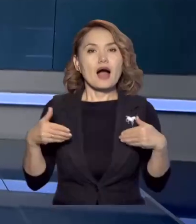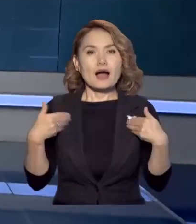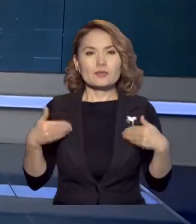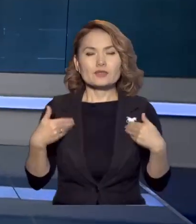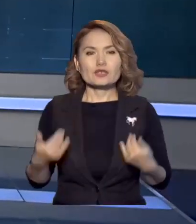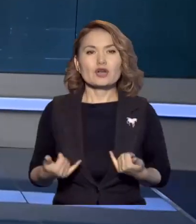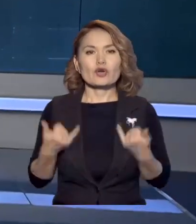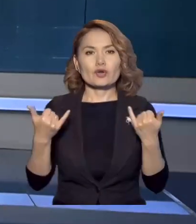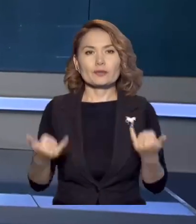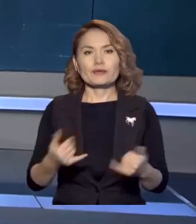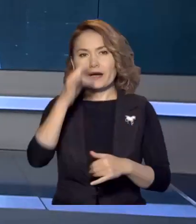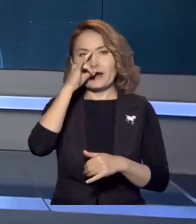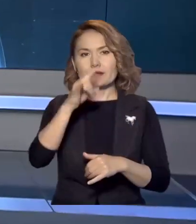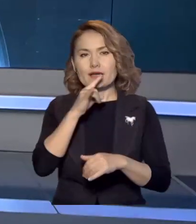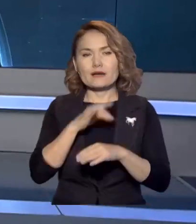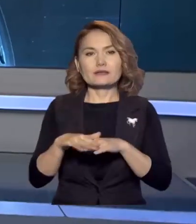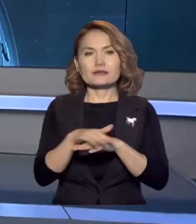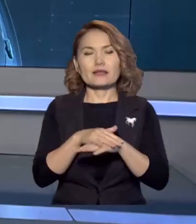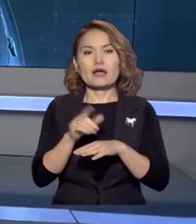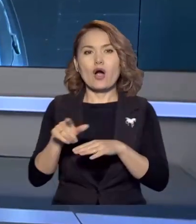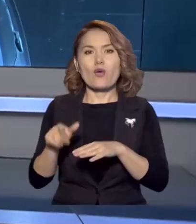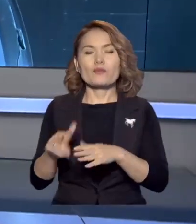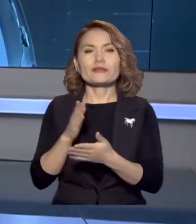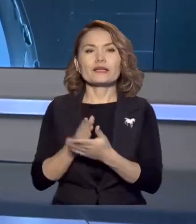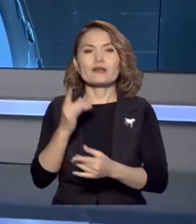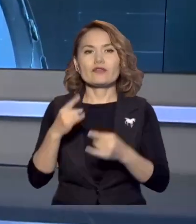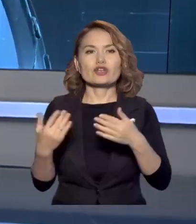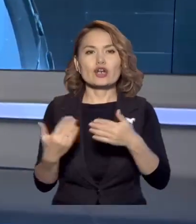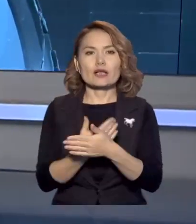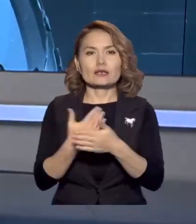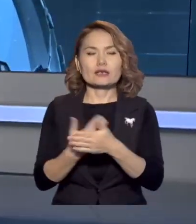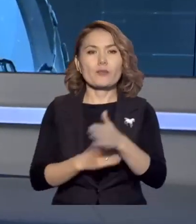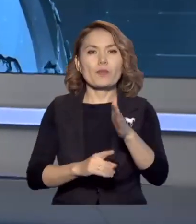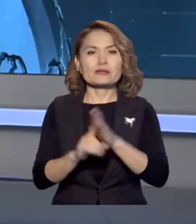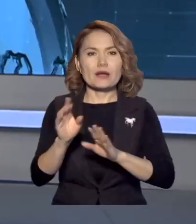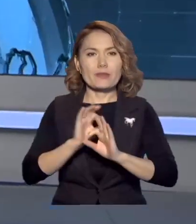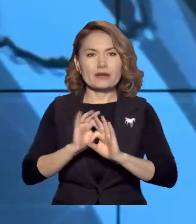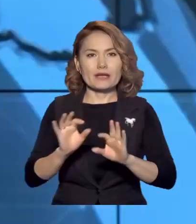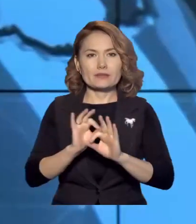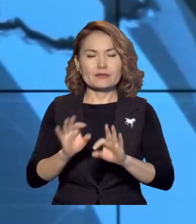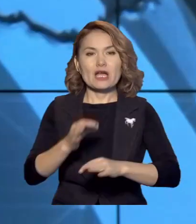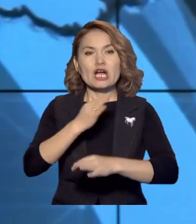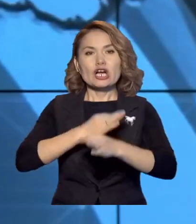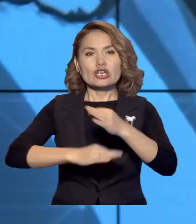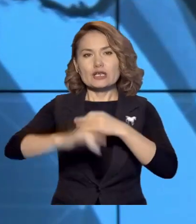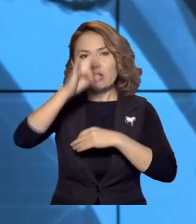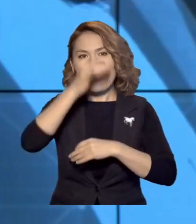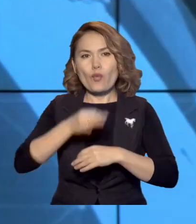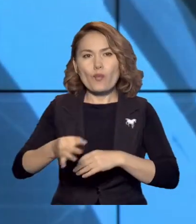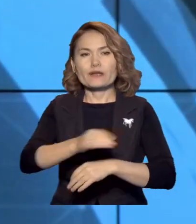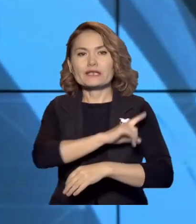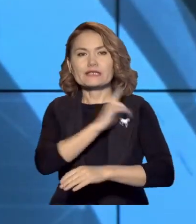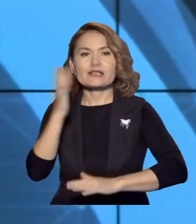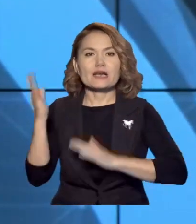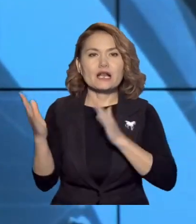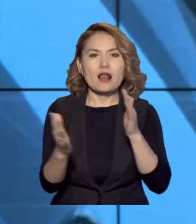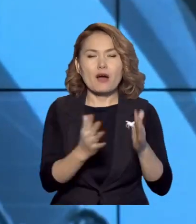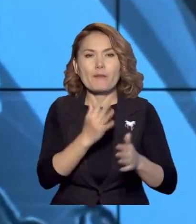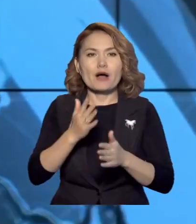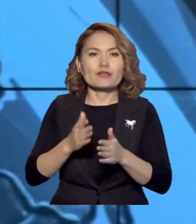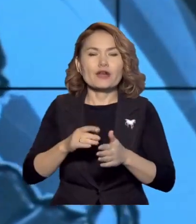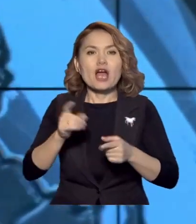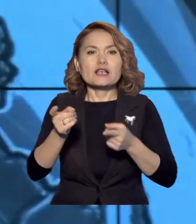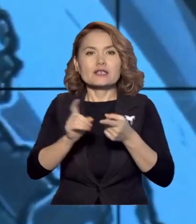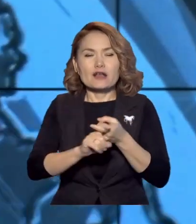Армысыздар, тікелей эфирде ақпарат, студияда Ләйлә Дулатқызы, сурда аудармада әріптесім Самал Нұрым. Шығыс Қазақстанда боранның салдарынан